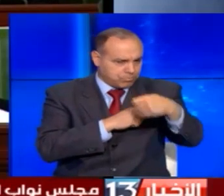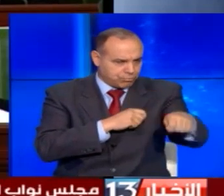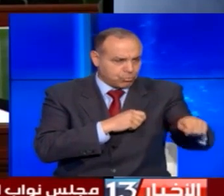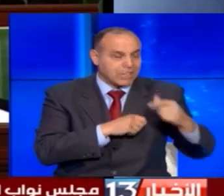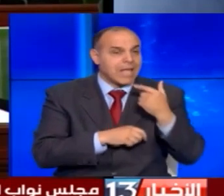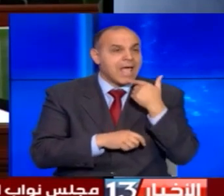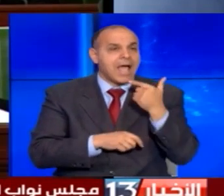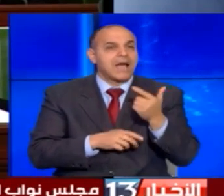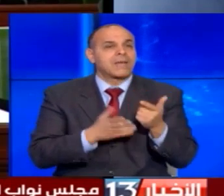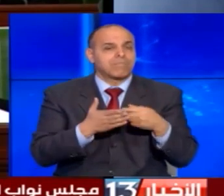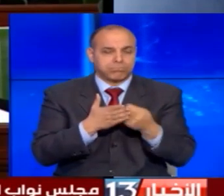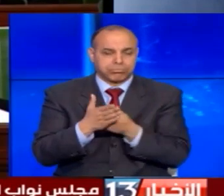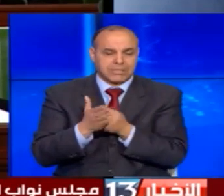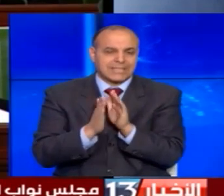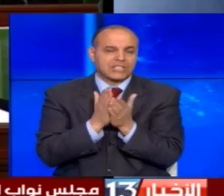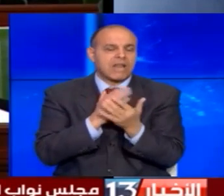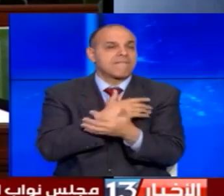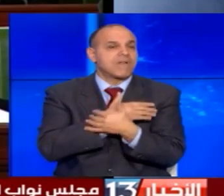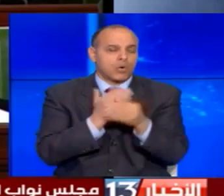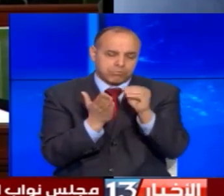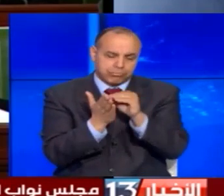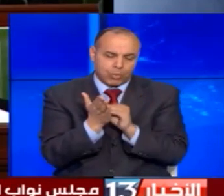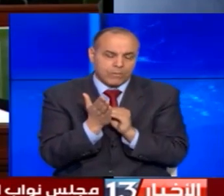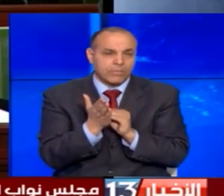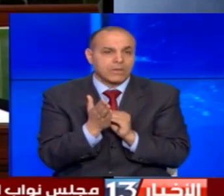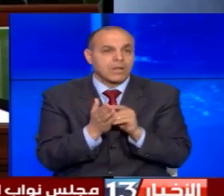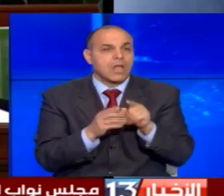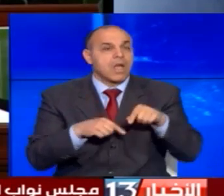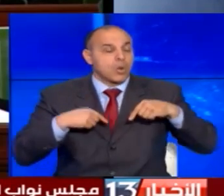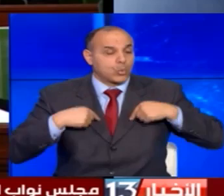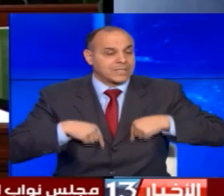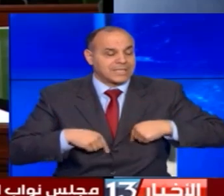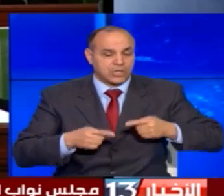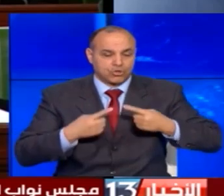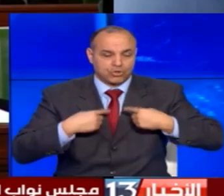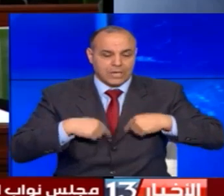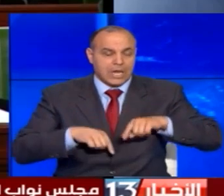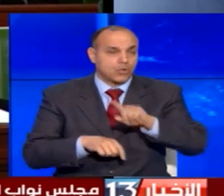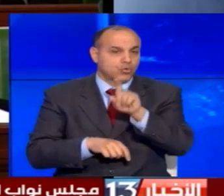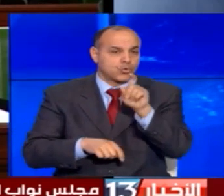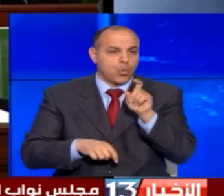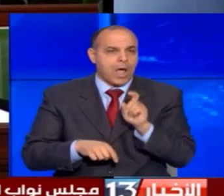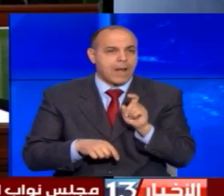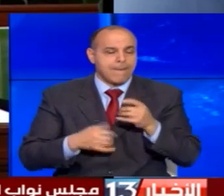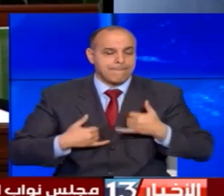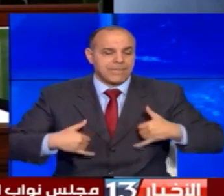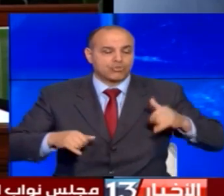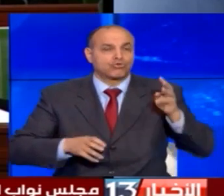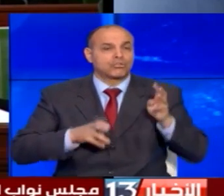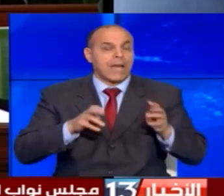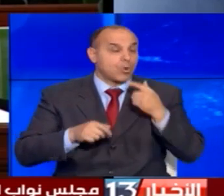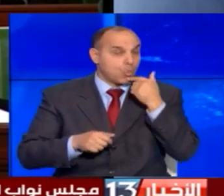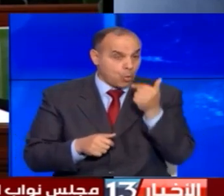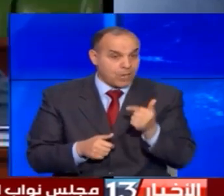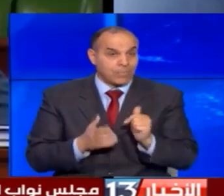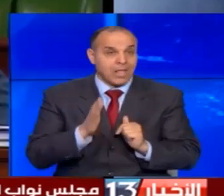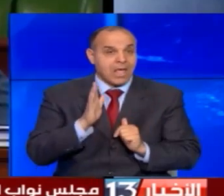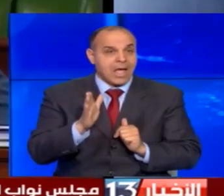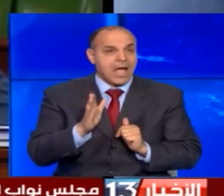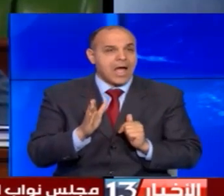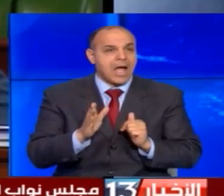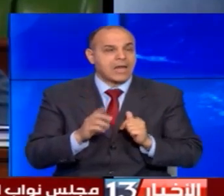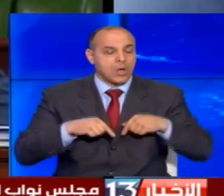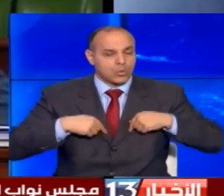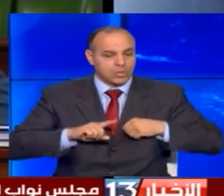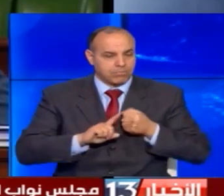إلى تحيين سجل الفقر. وأوضح الطرابلسي خلال جلسة مساءلة صلب مجلس نواب الشعب اليوم أن ضعف